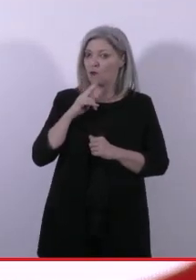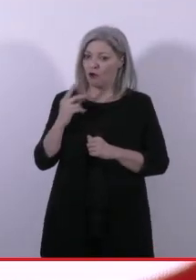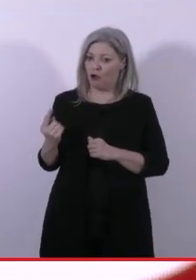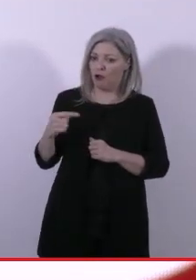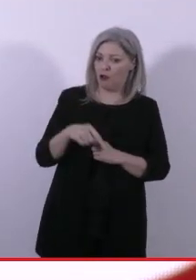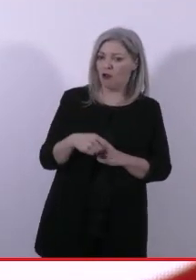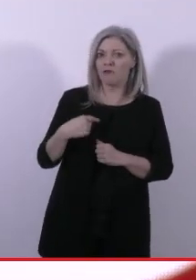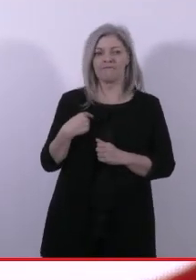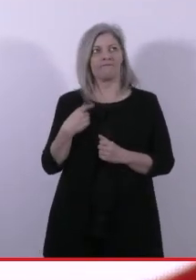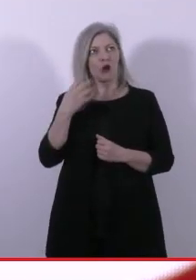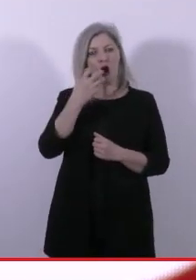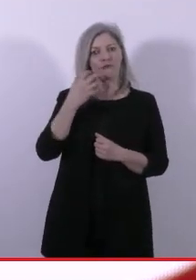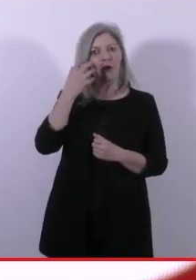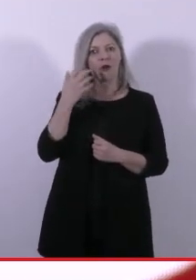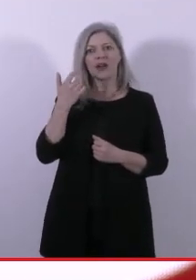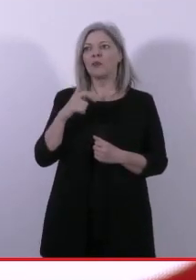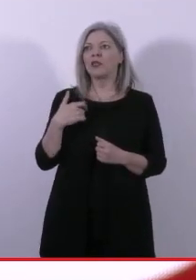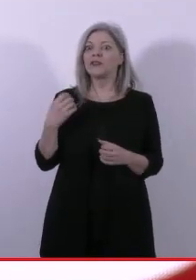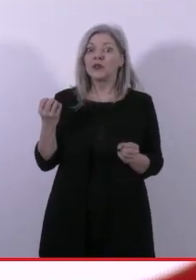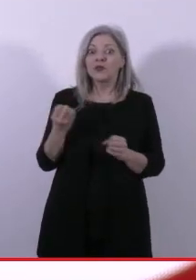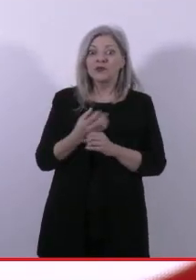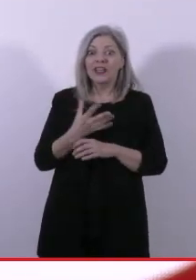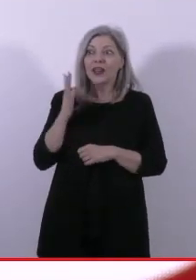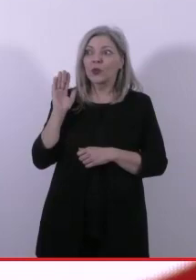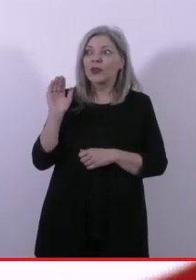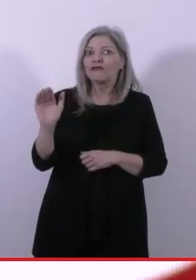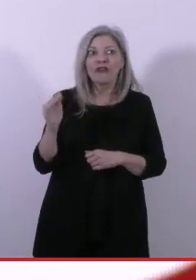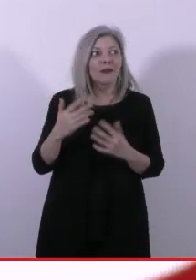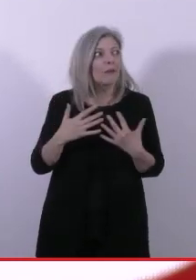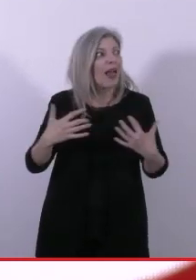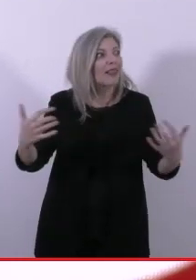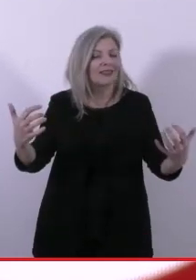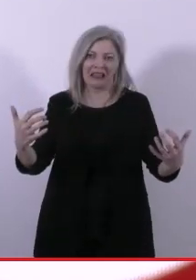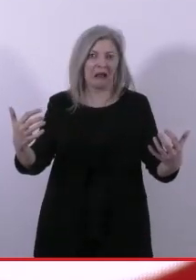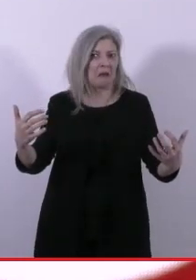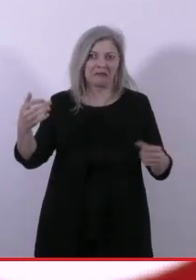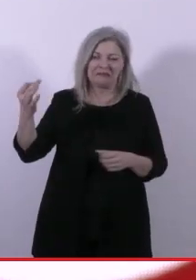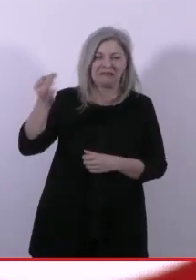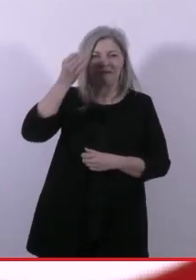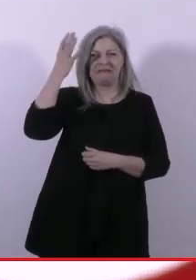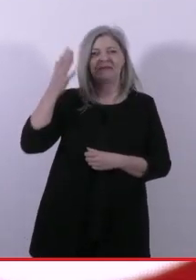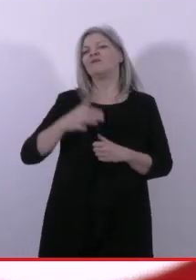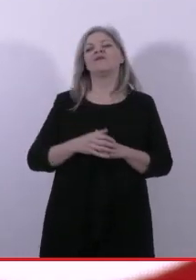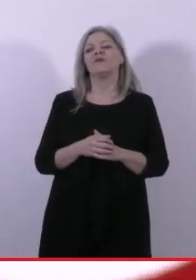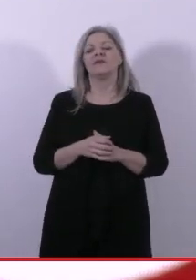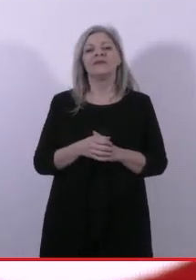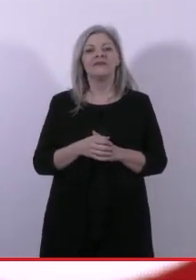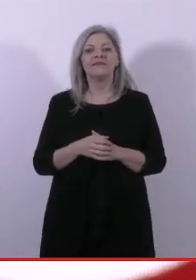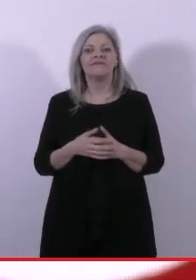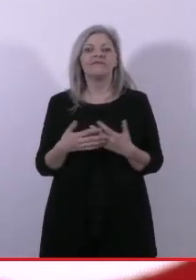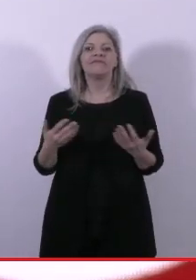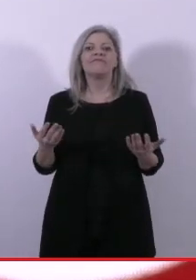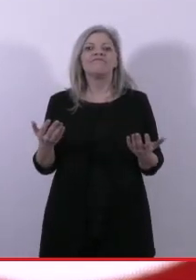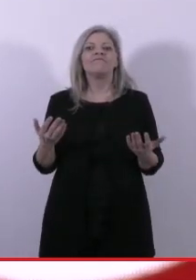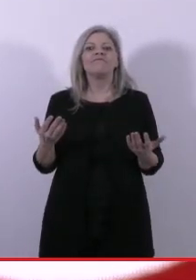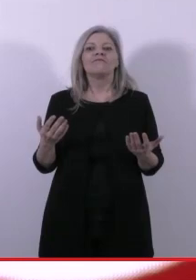onore, dato che non capita tutti i giorni di poter essere davanti a una platea così importante, per dire ciò che si vive e ciò